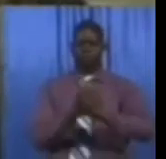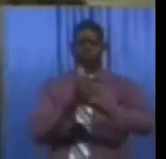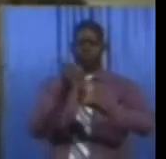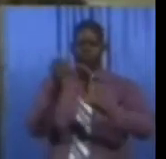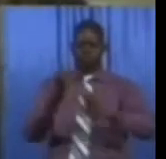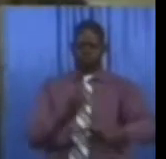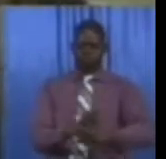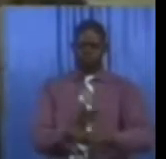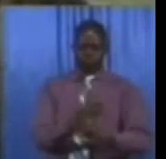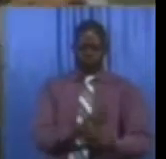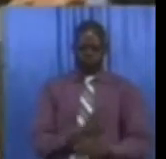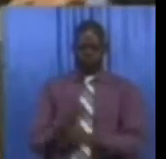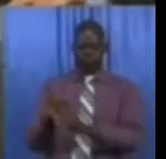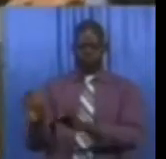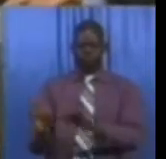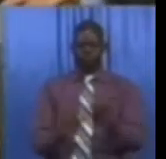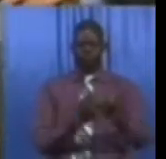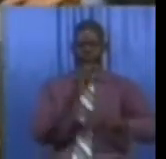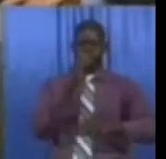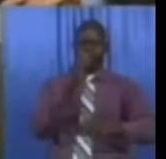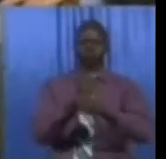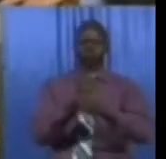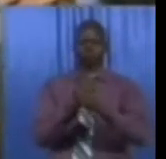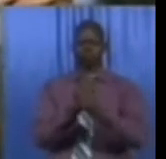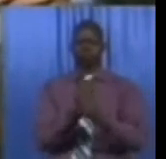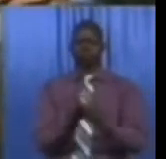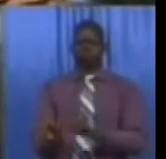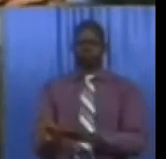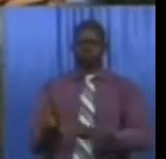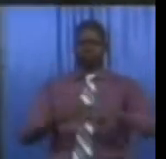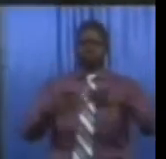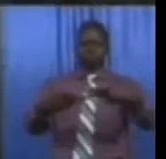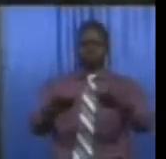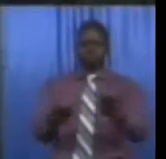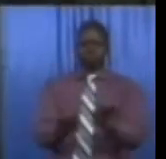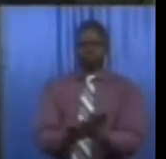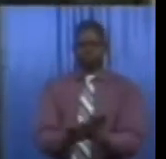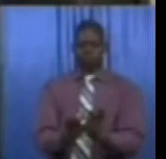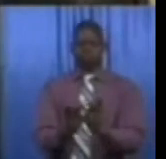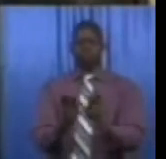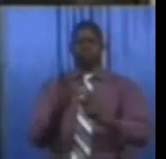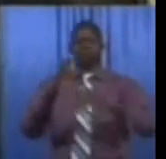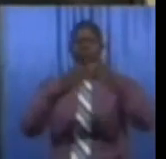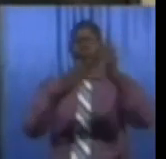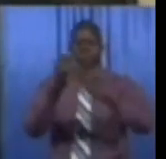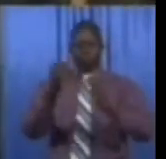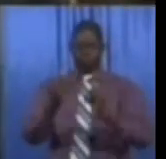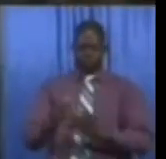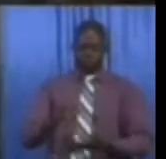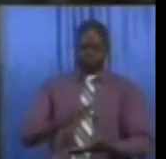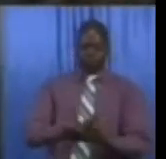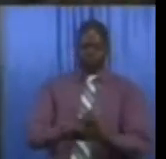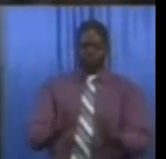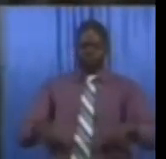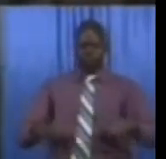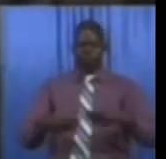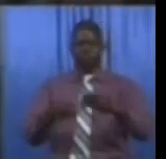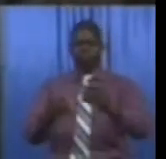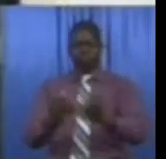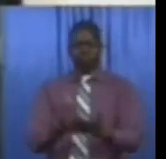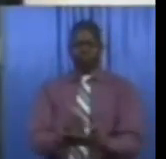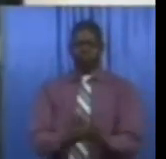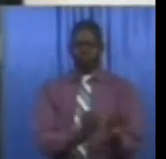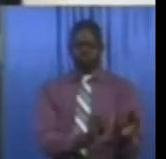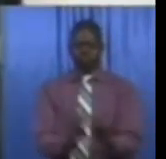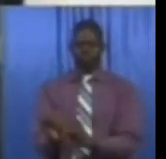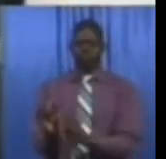de superviser la réalisation des travaux, de procéder à la mise en service des ouvrages, de finaliser les dossiers d'appel et d'aider à l'organisation